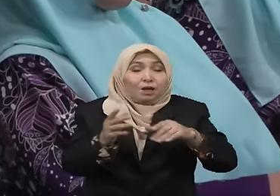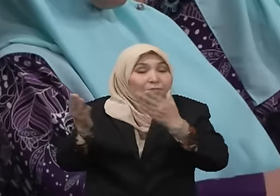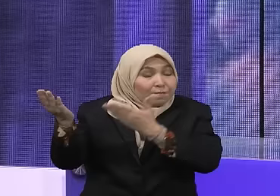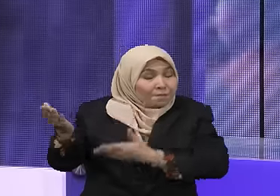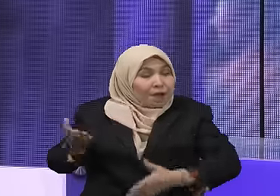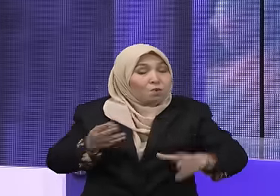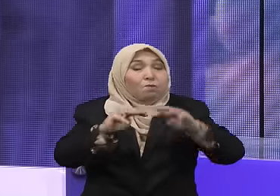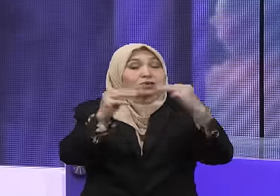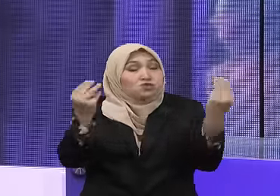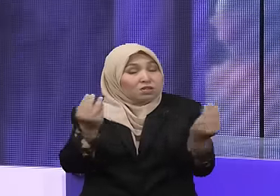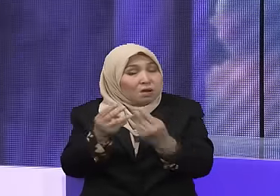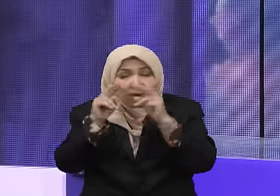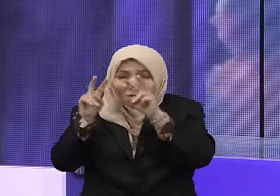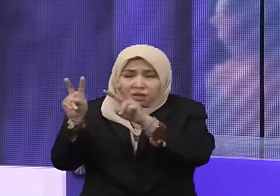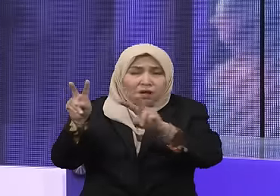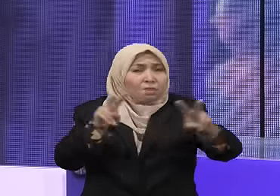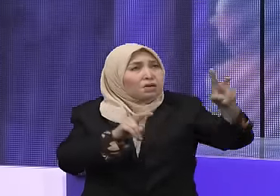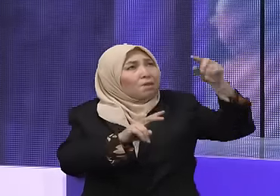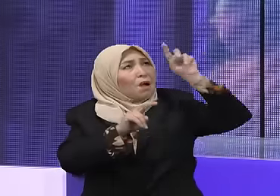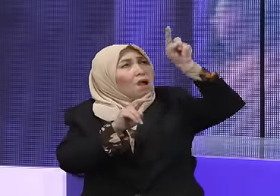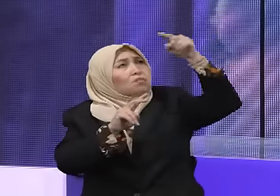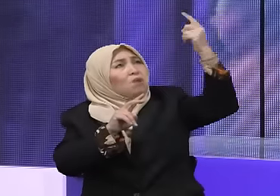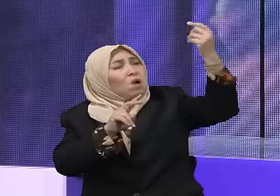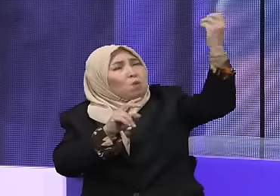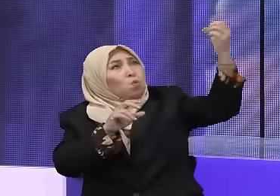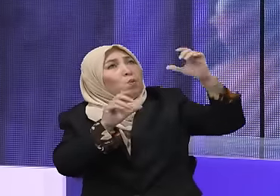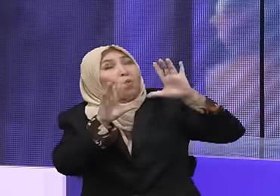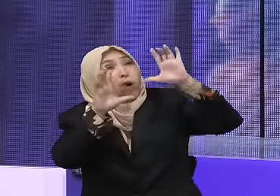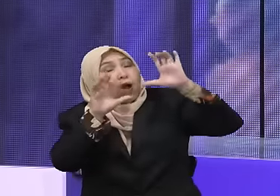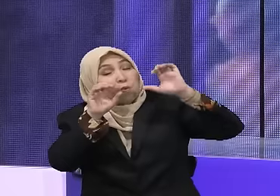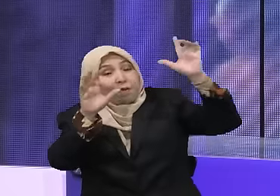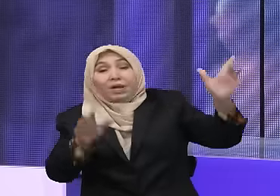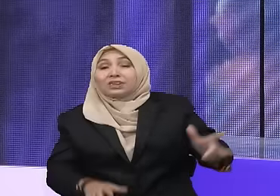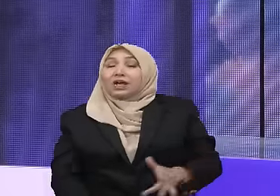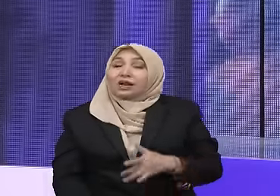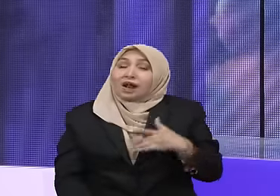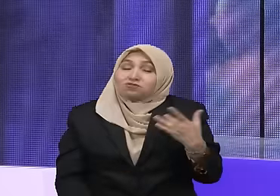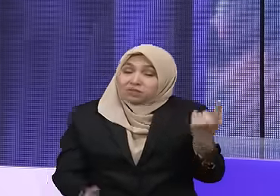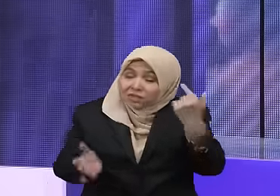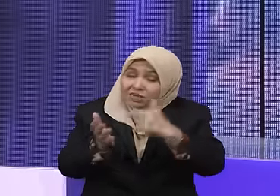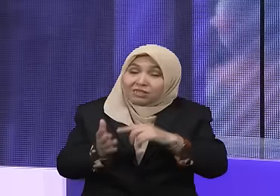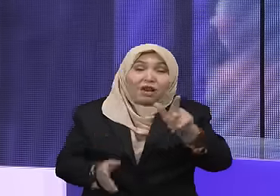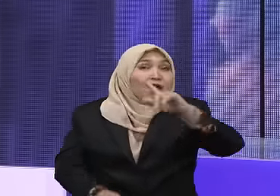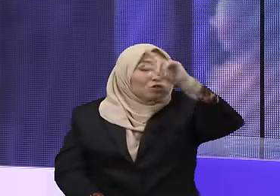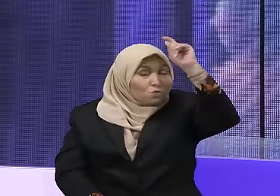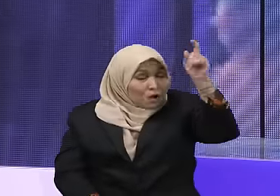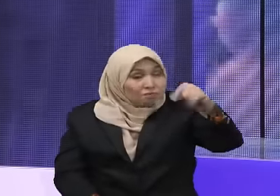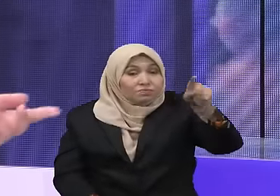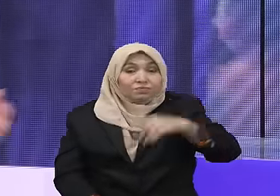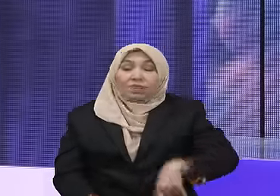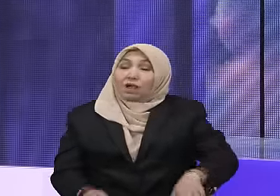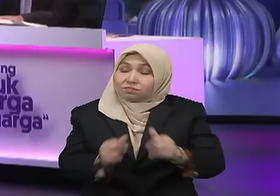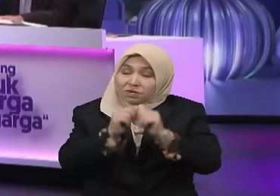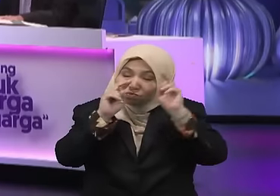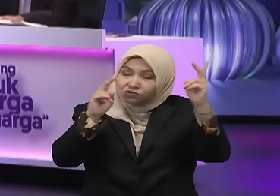kaumnya memerhati kepada matahari yang mereka kagumi, yang mereka rasakan bahawa inilah Tuhan mereka. Bersama